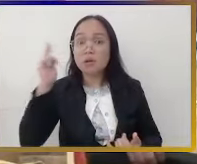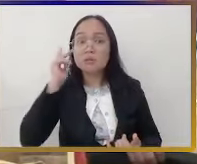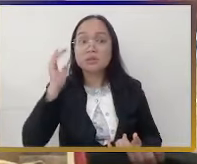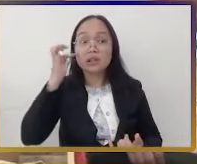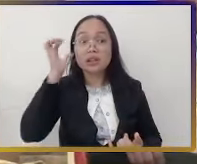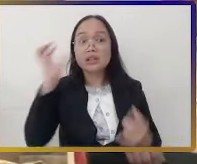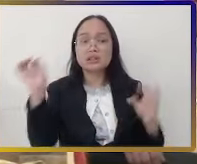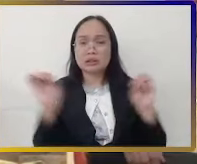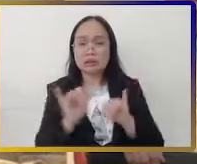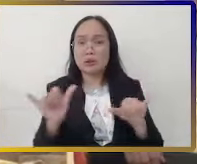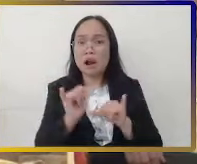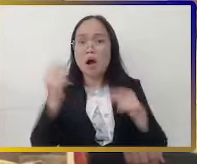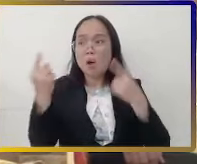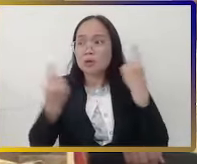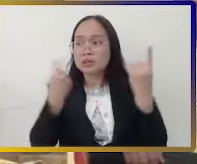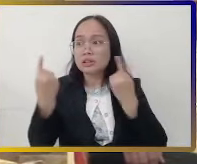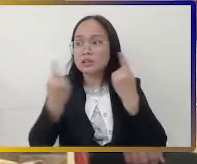pagmamalasakit.